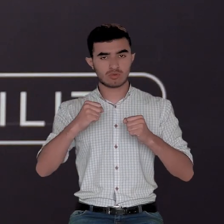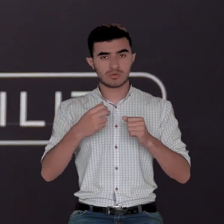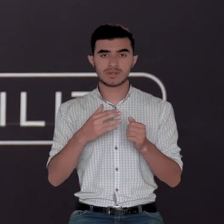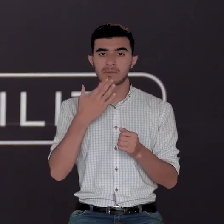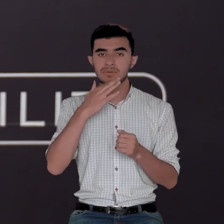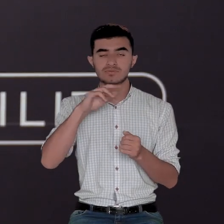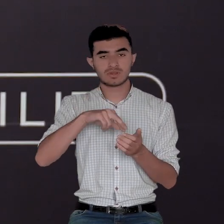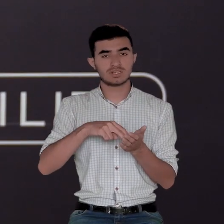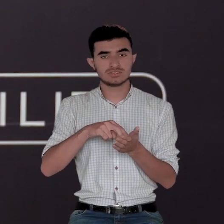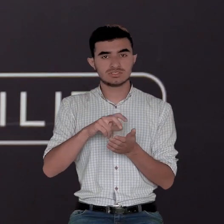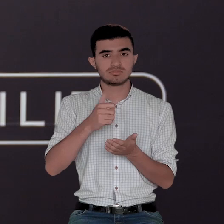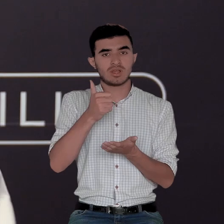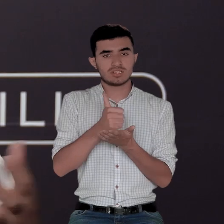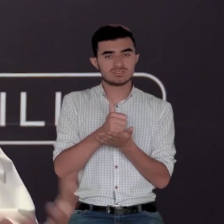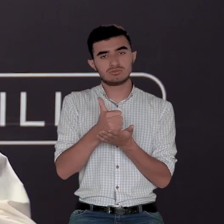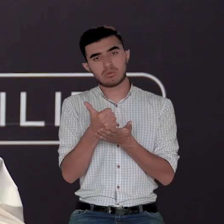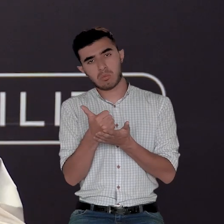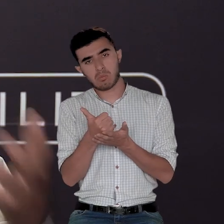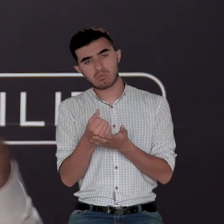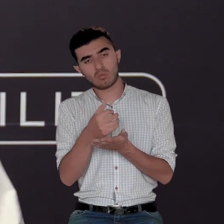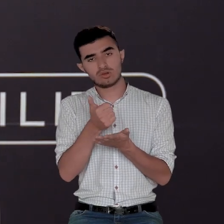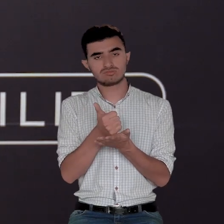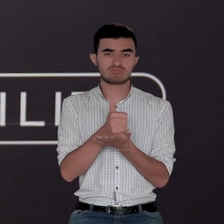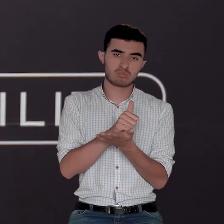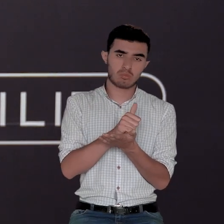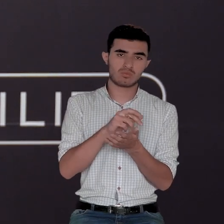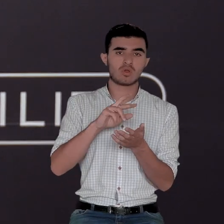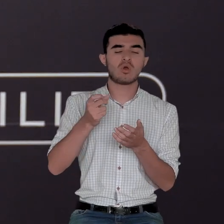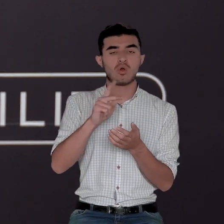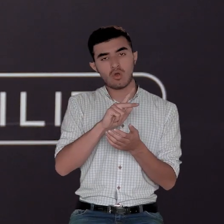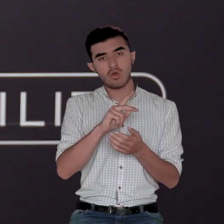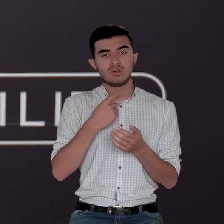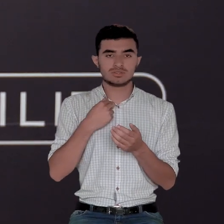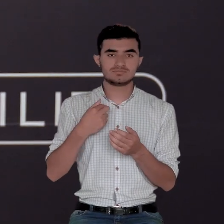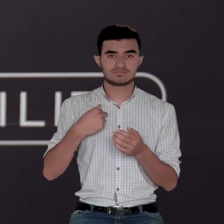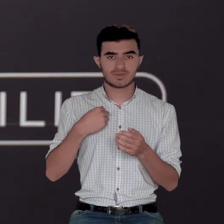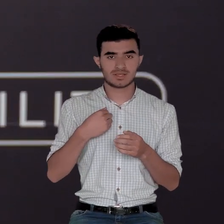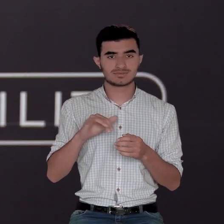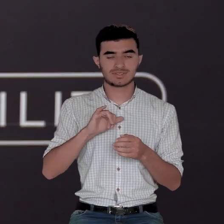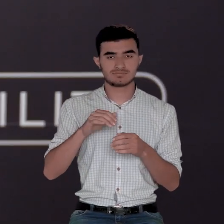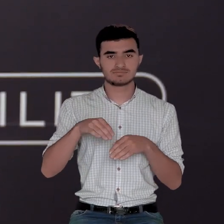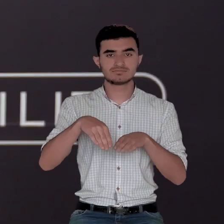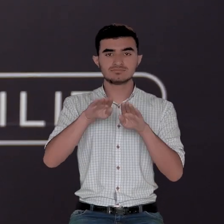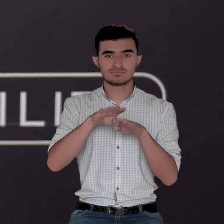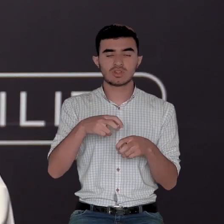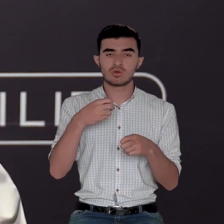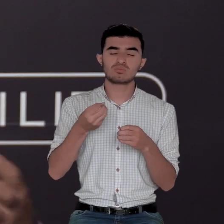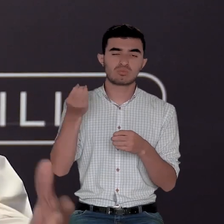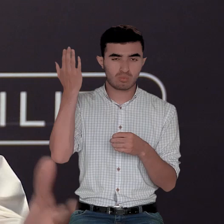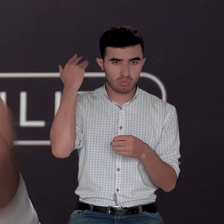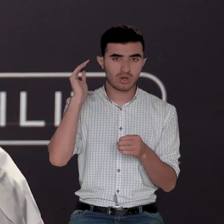है, कोई दूसरी तरफ करता है, कई दफ़ा मैट्रेस पुराना है, कई दफ़ा हमारे सोने का पोस्चर अच्छा नहीं